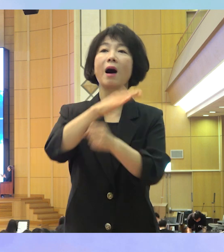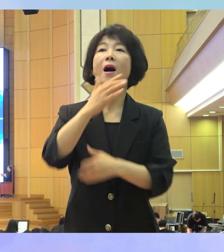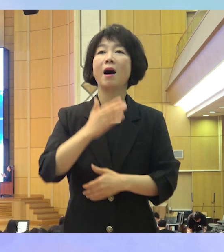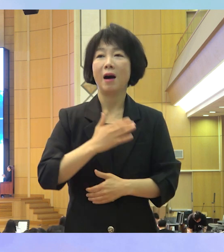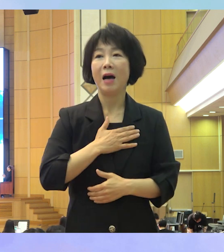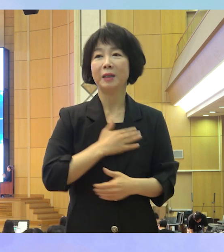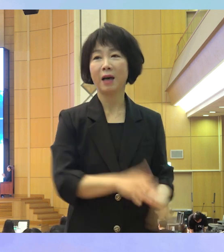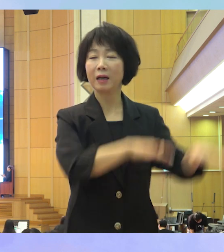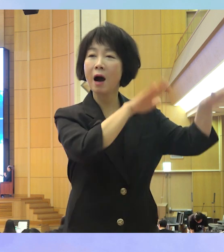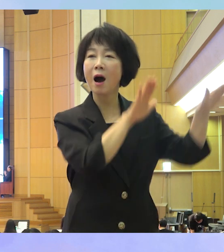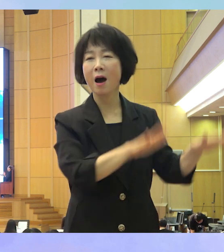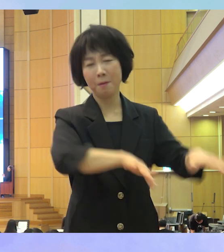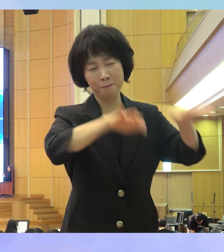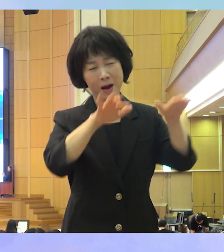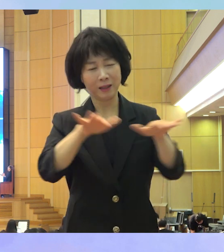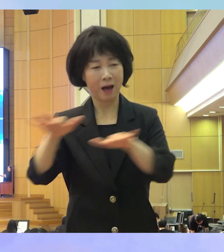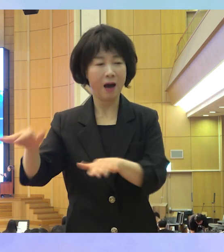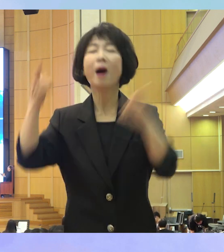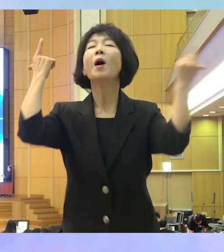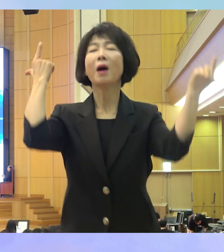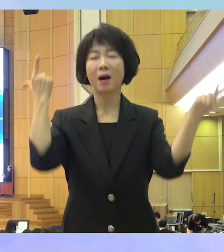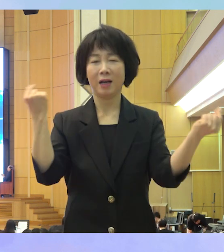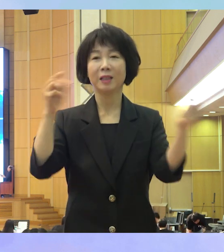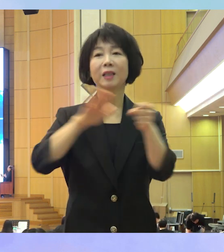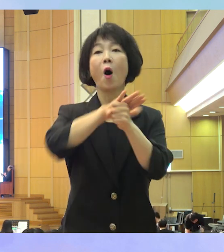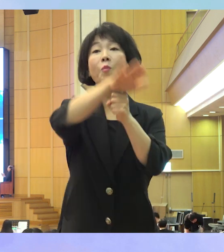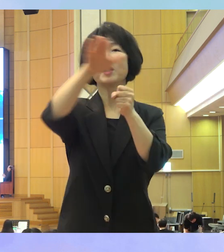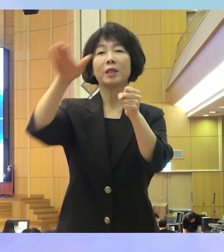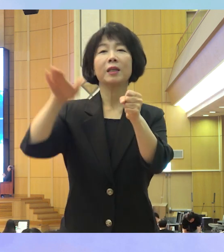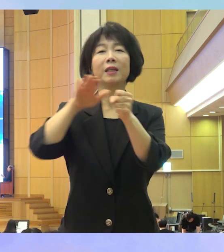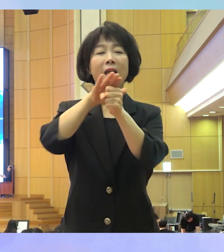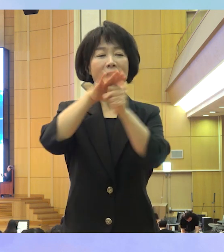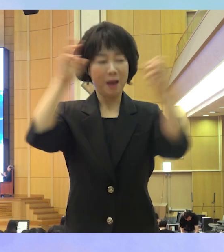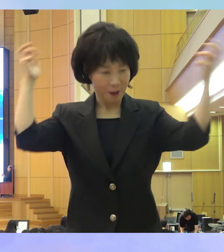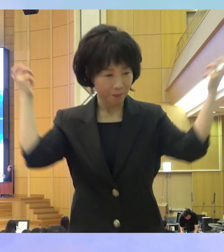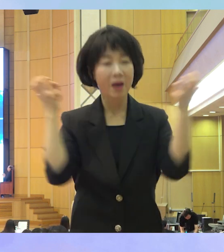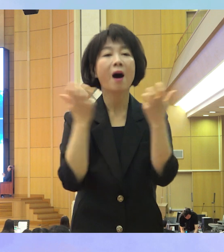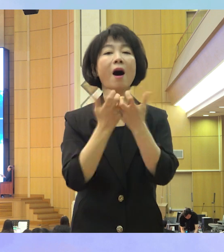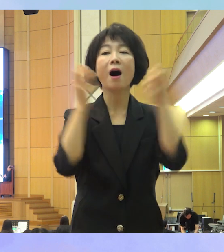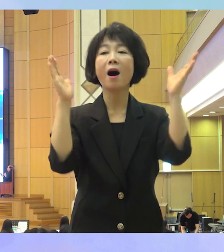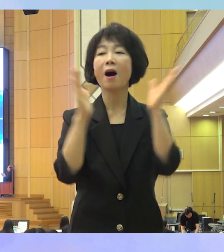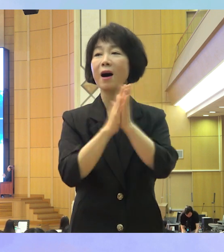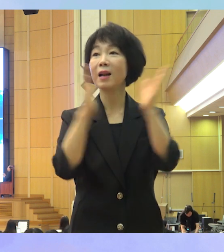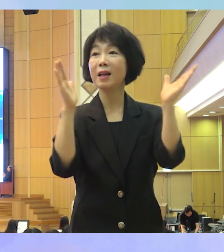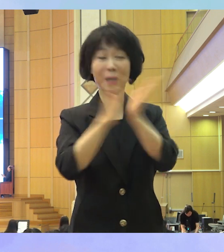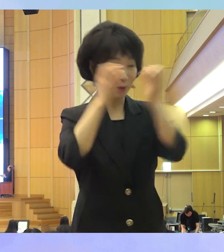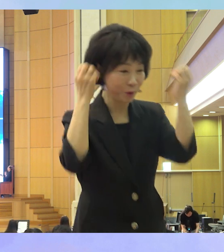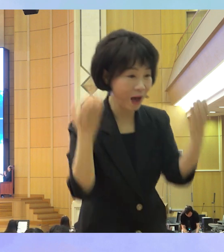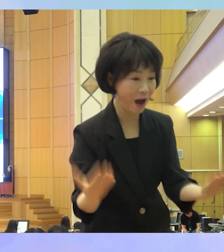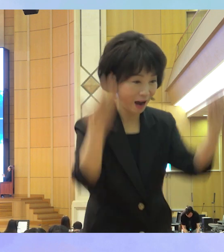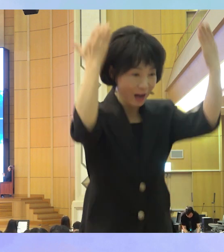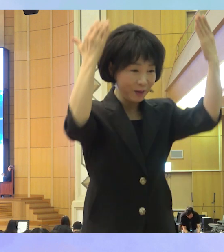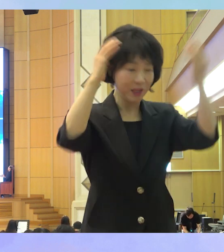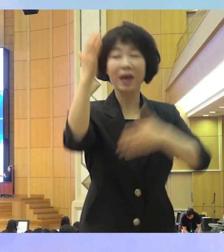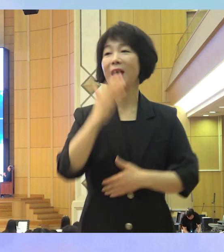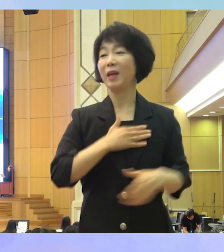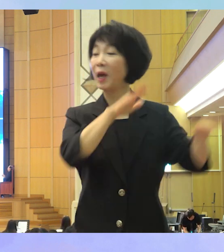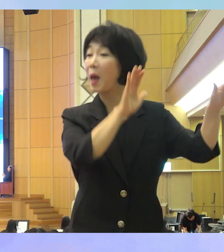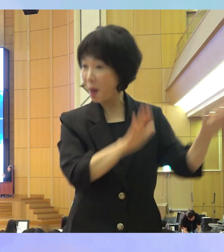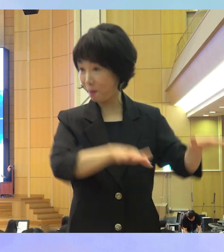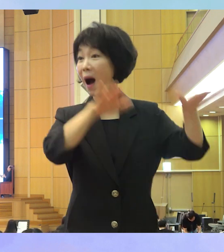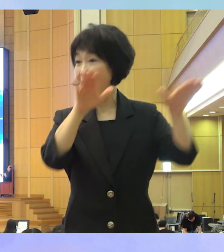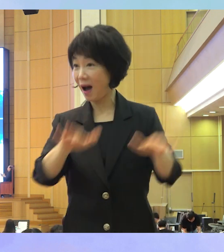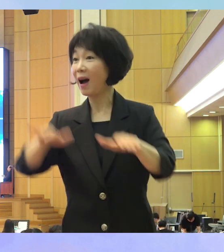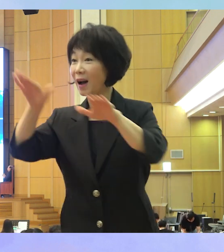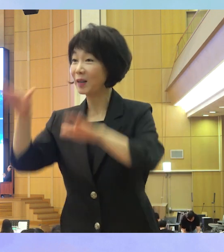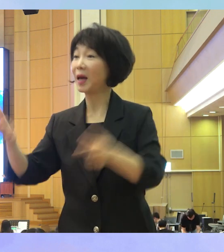내게 바다같은 사랑이 넘치네. 할렐루야.